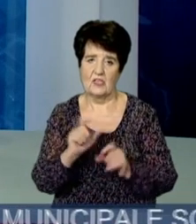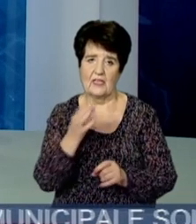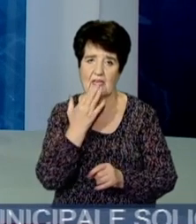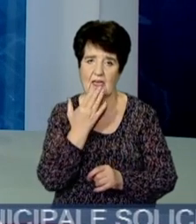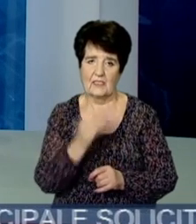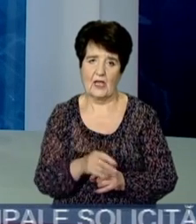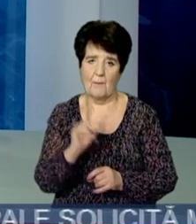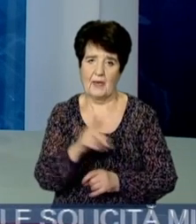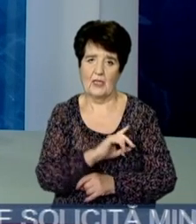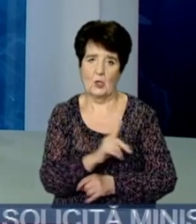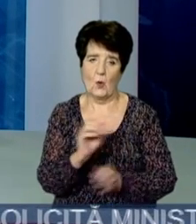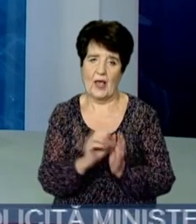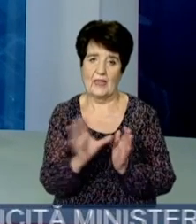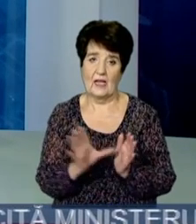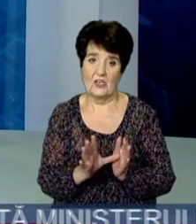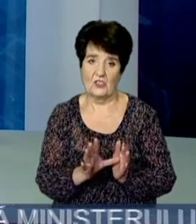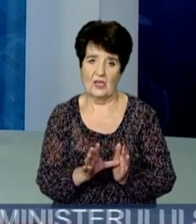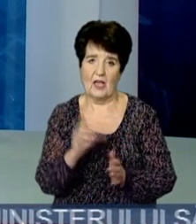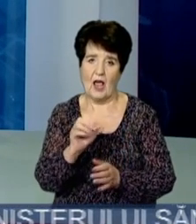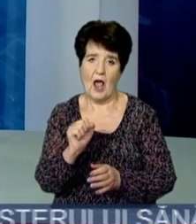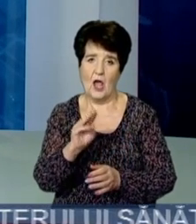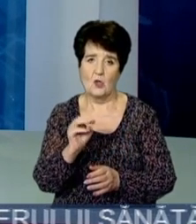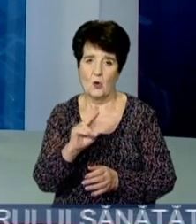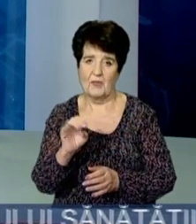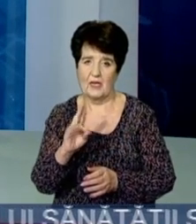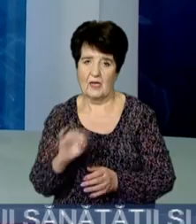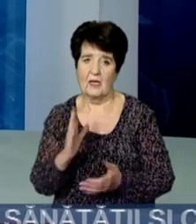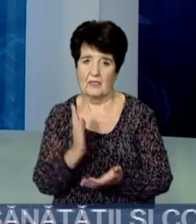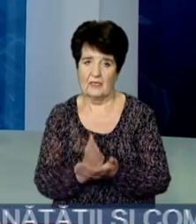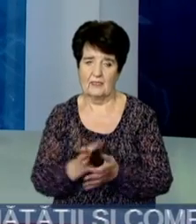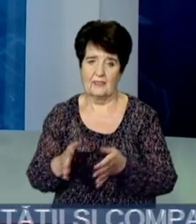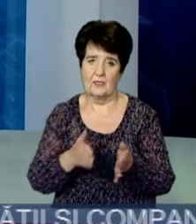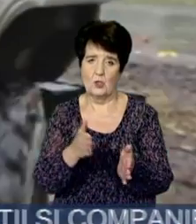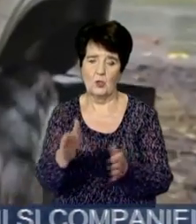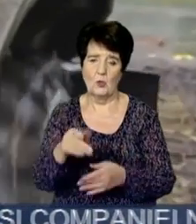Energie Atomică au anunțat că sunt în drum spre centrala de la Zaporojie.